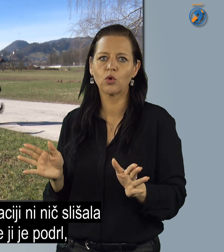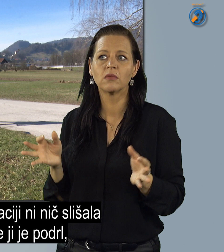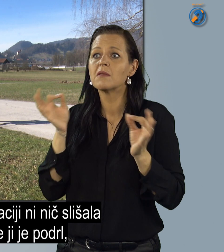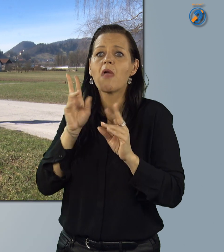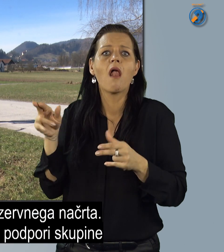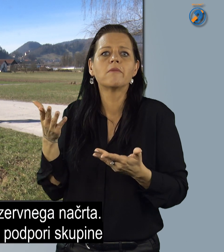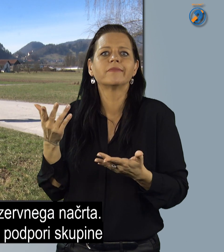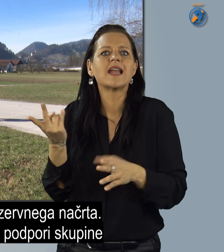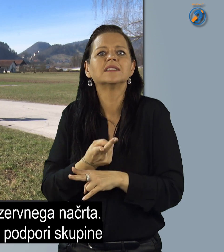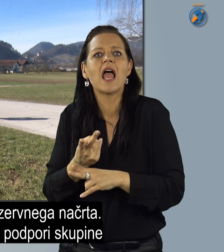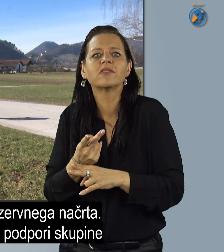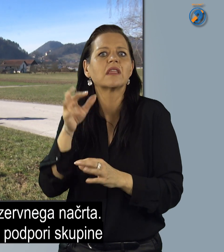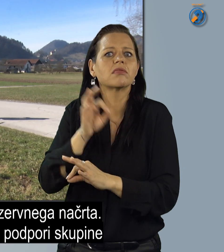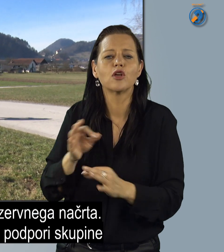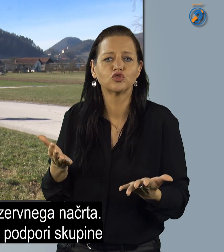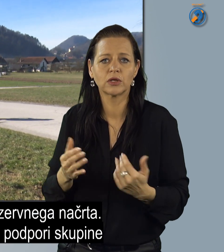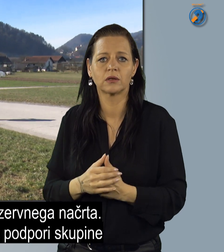rezervnega načrta.